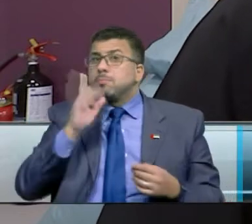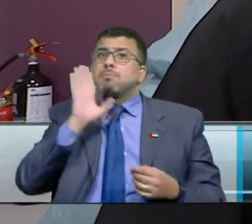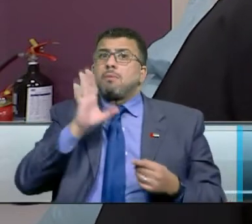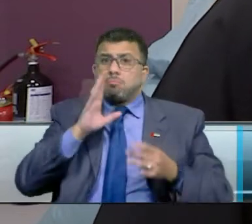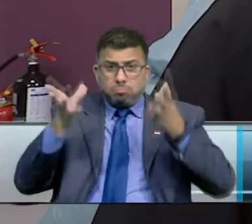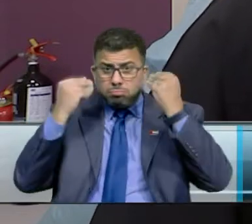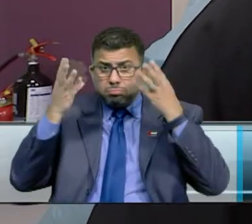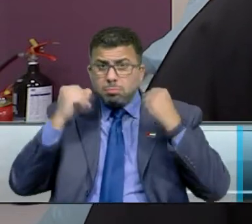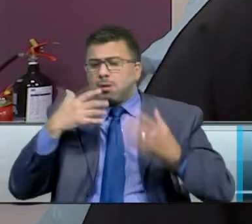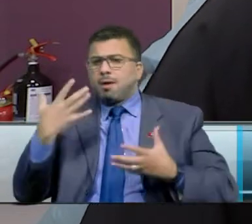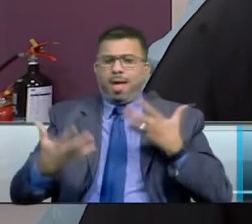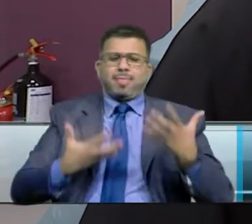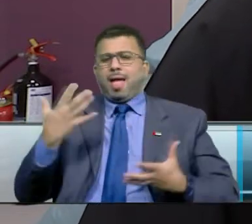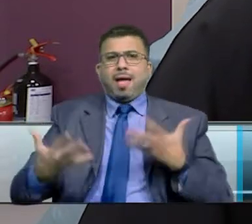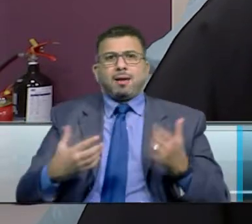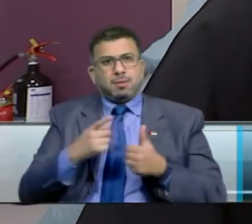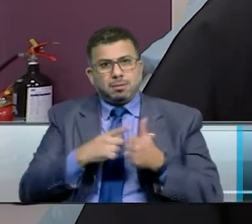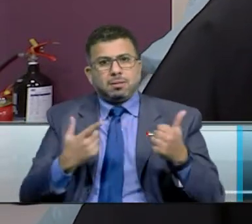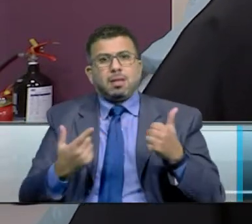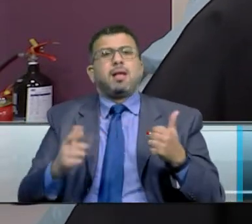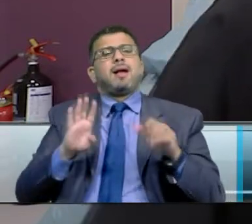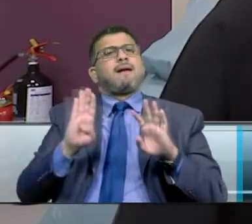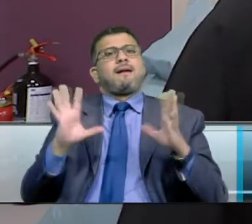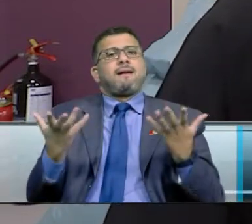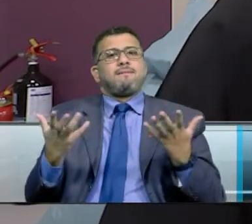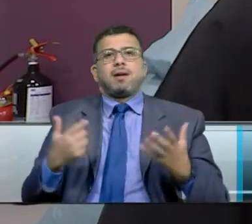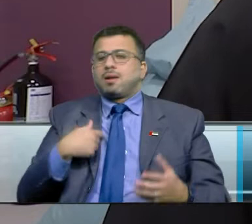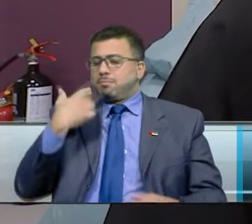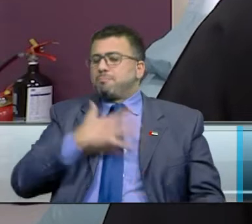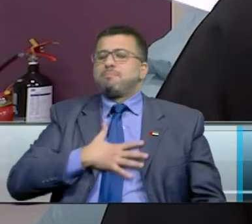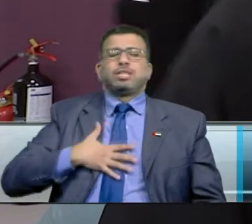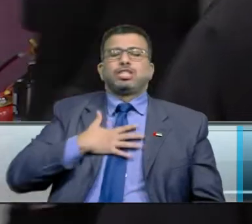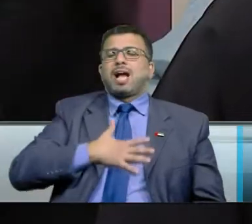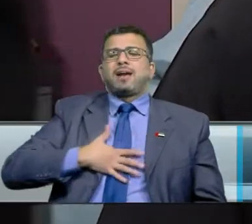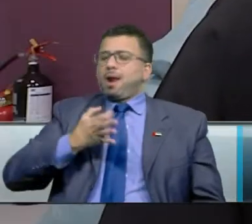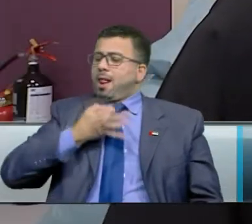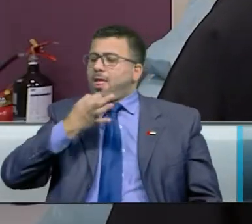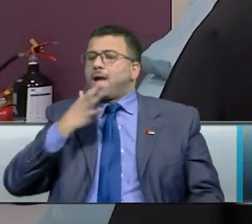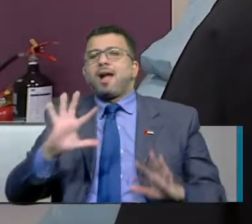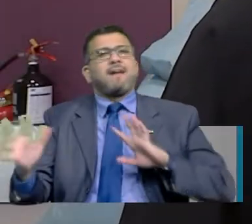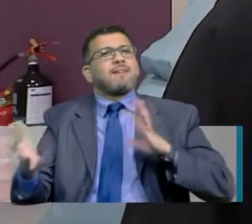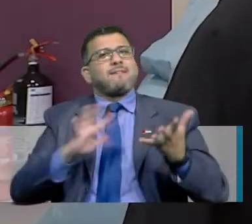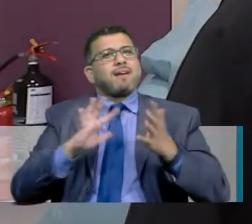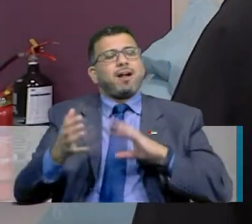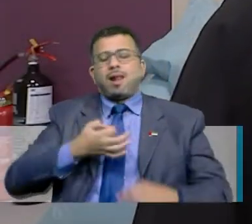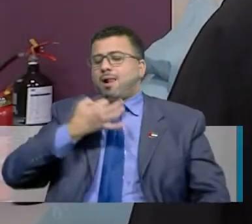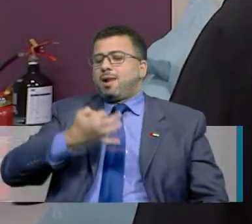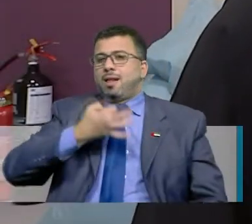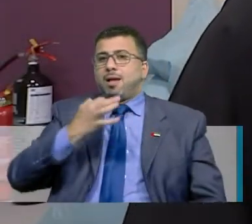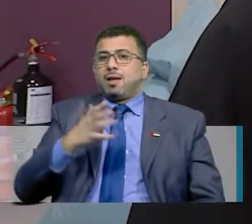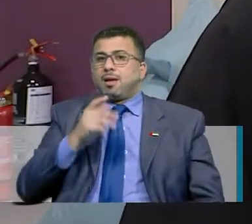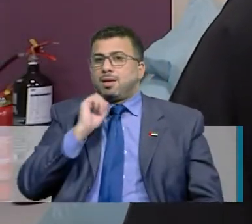أشياء تخص الأداء والحضور، تعلمت فيها كيف أن أعبر عن مشاعري وكيف أن